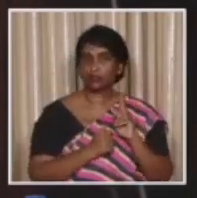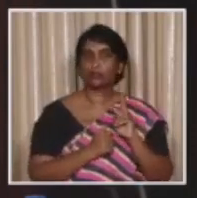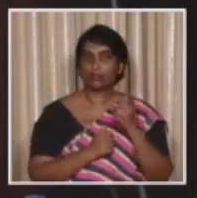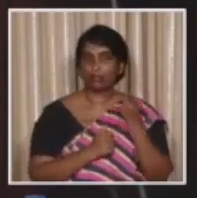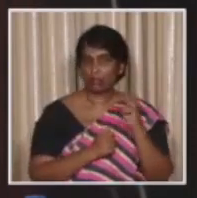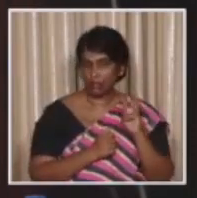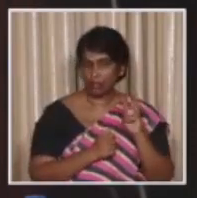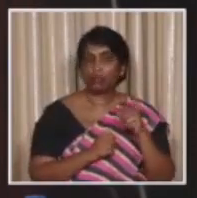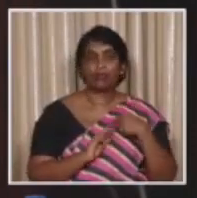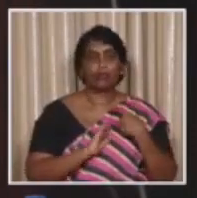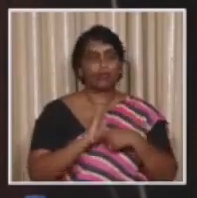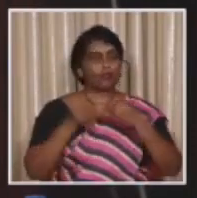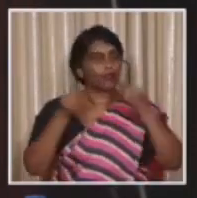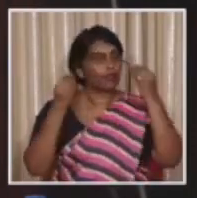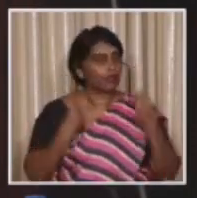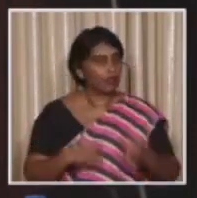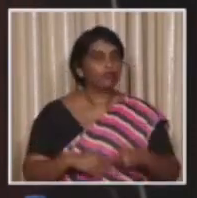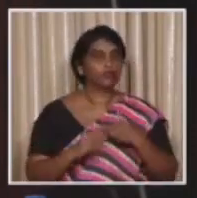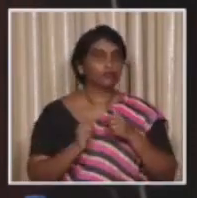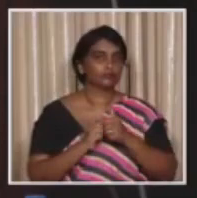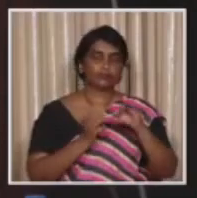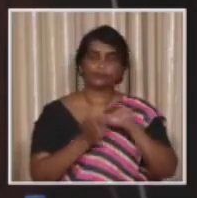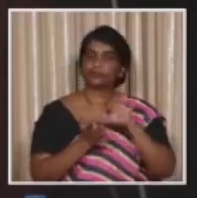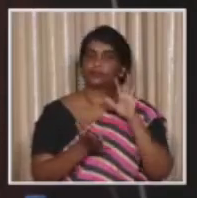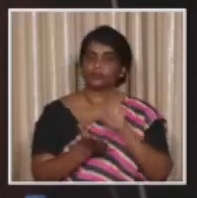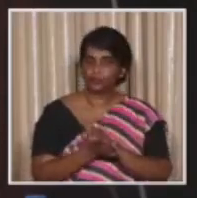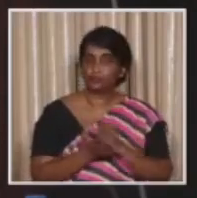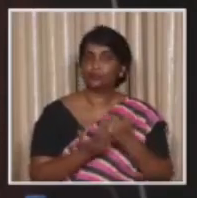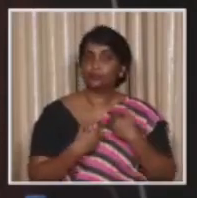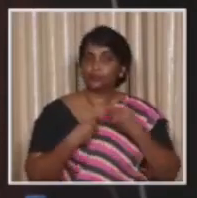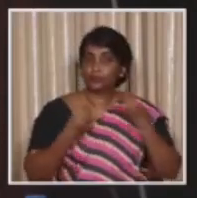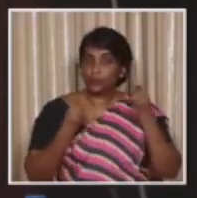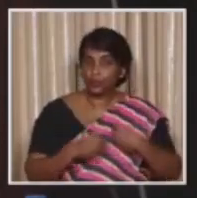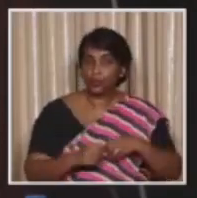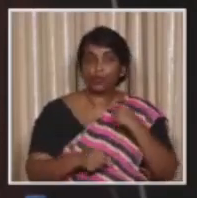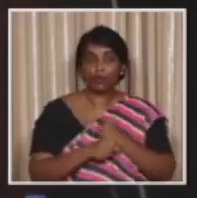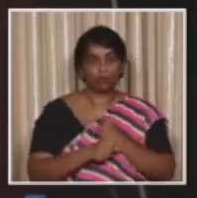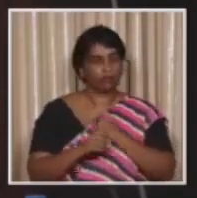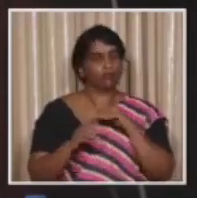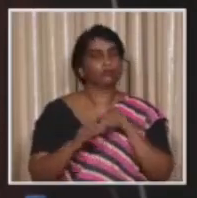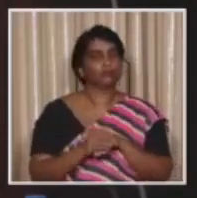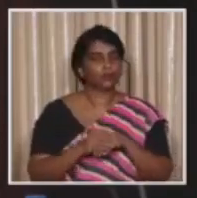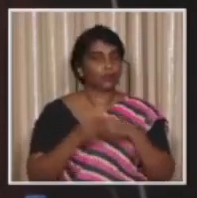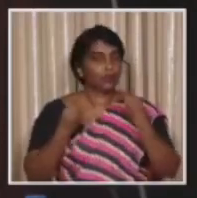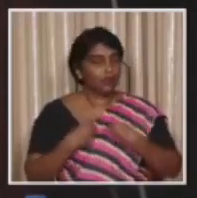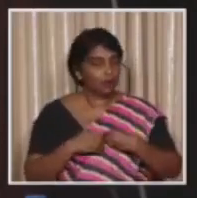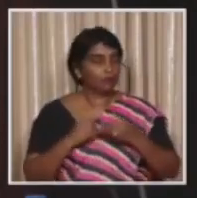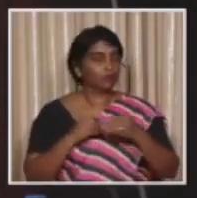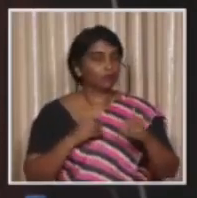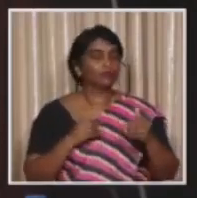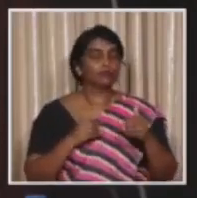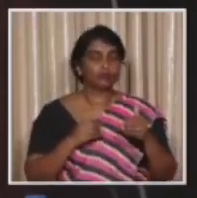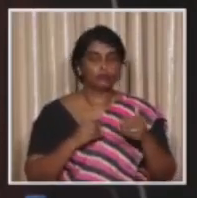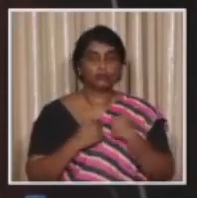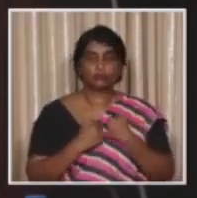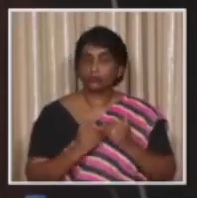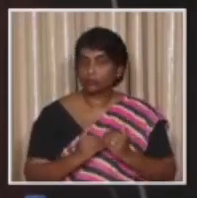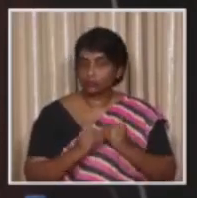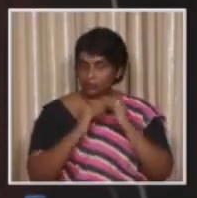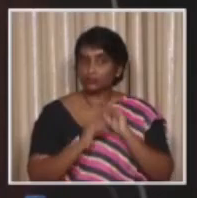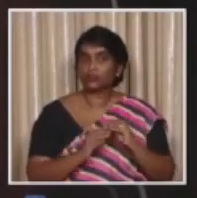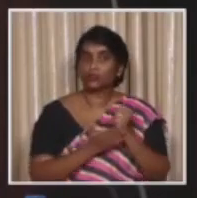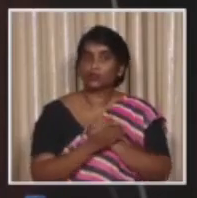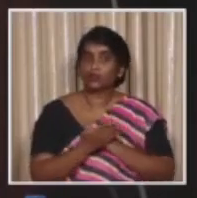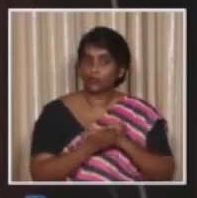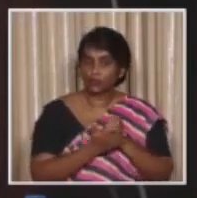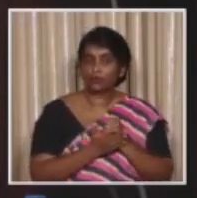වෙනිදා මේ රට බංකොලොත් රාජ්‍යයක් බවට පත් කරා. අපි මේ බංකොලොත් රාජ්‍යයක ඉඳලා මේ බංකොලොත් භාවයෙන් ගොඩේම සඳහා සියලු